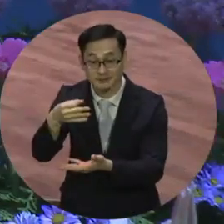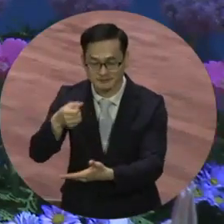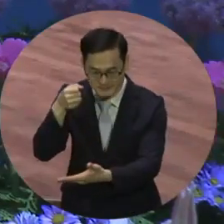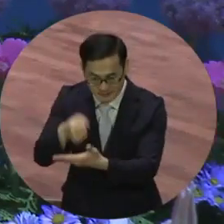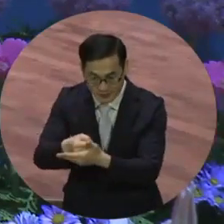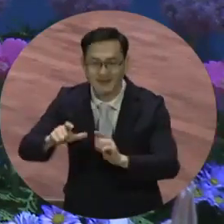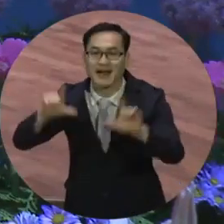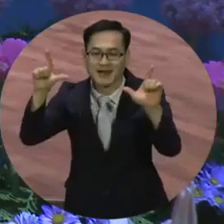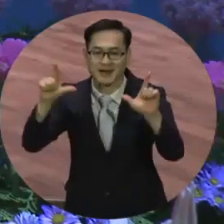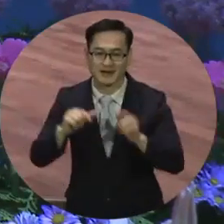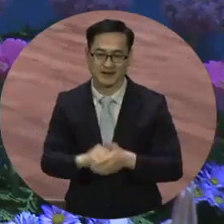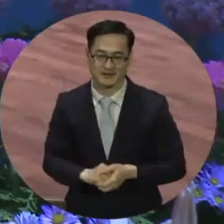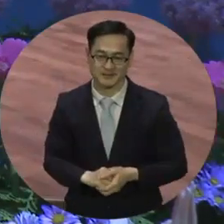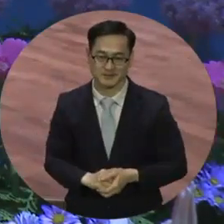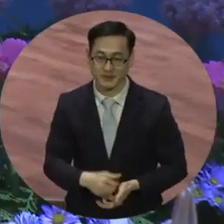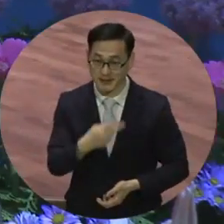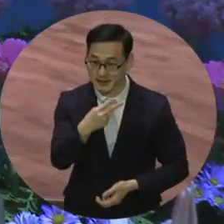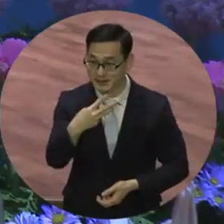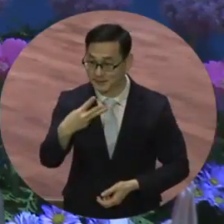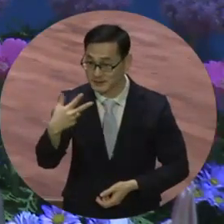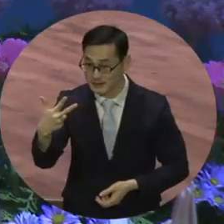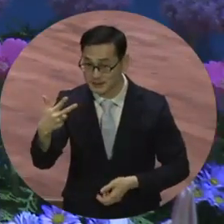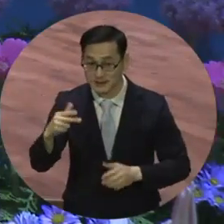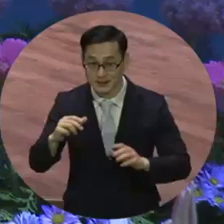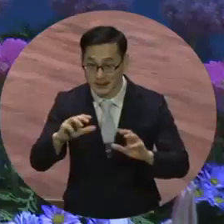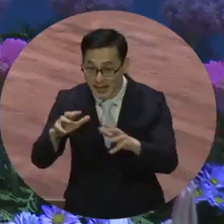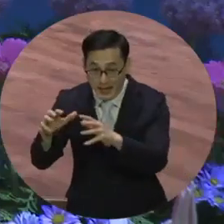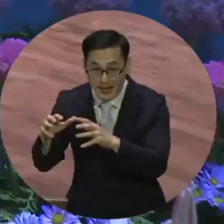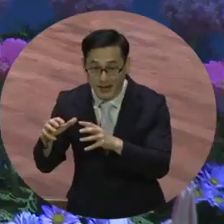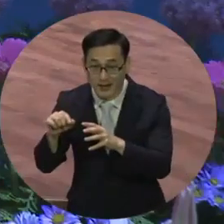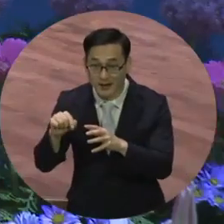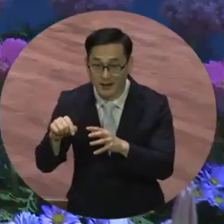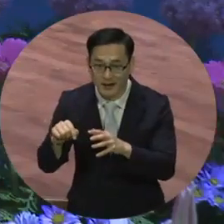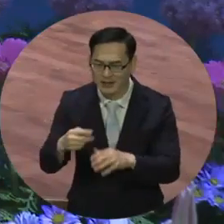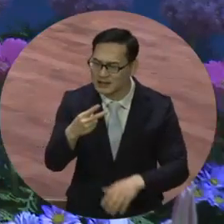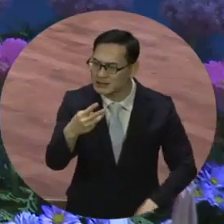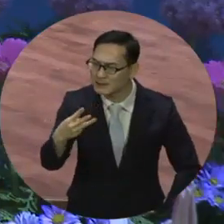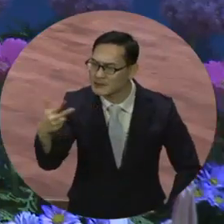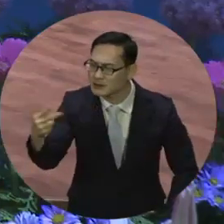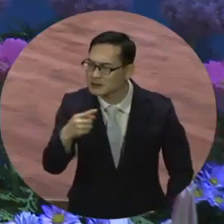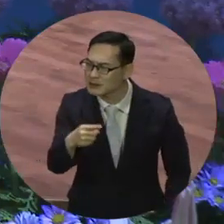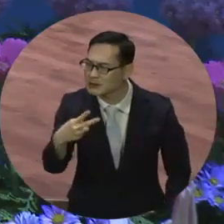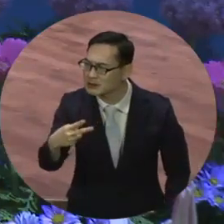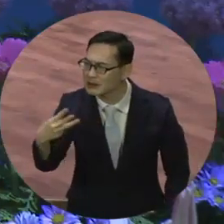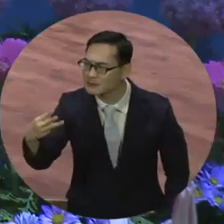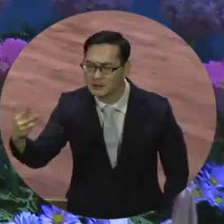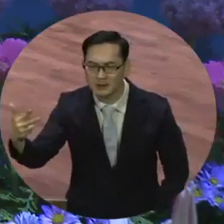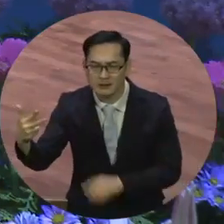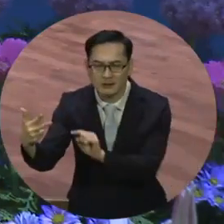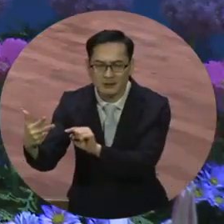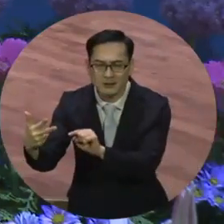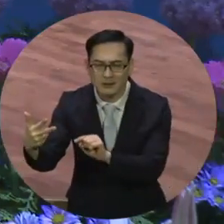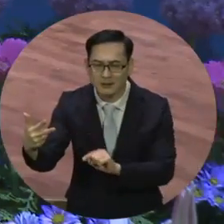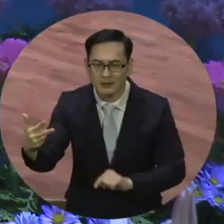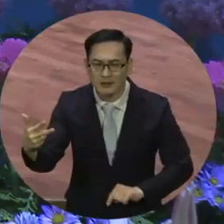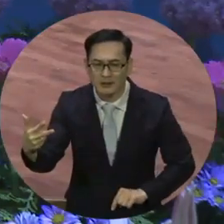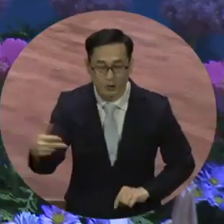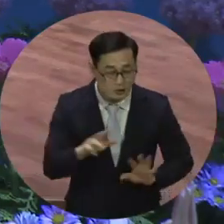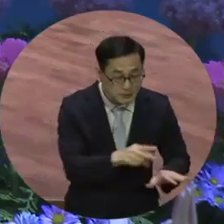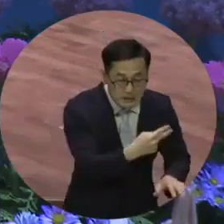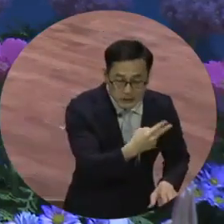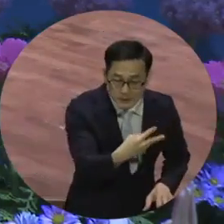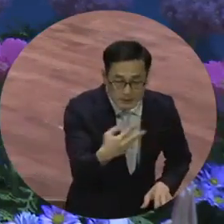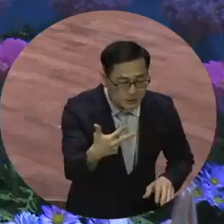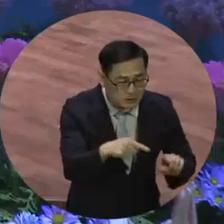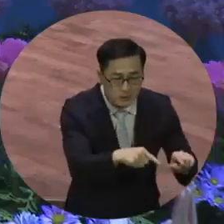주일이에요. 237 하니까 뭐 조금 전에 뉴스에도 뭐 237, 237 하는데 그 237은 뭐 이 237은 뭐냐?